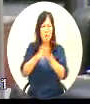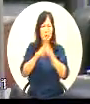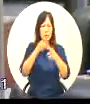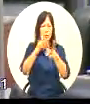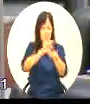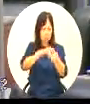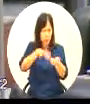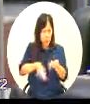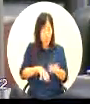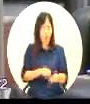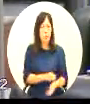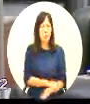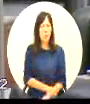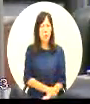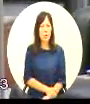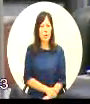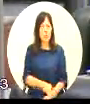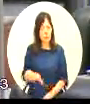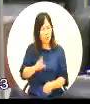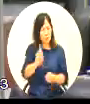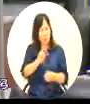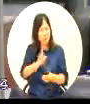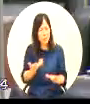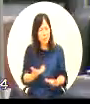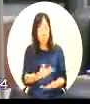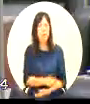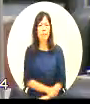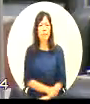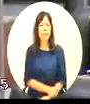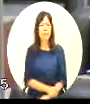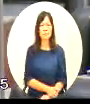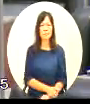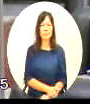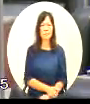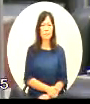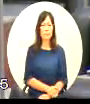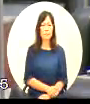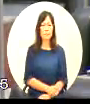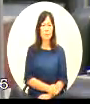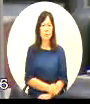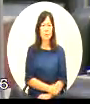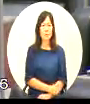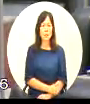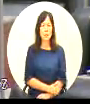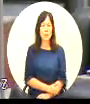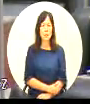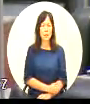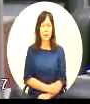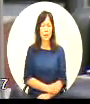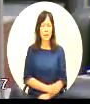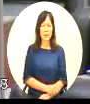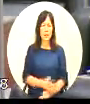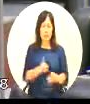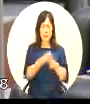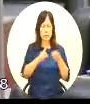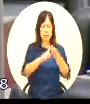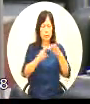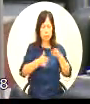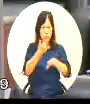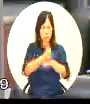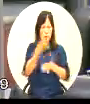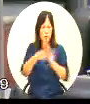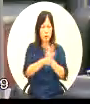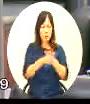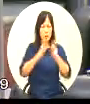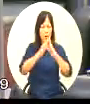医疗院所，现场会是什么样？ 来，局长请答复。 好，谢谢主席，谢谢议